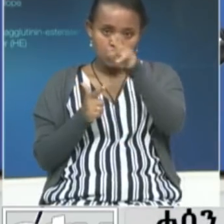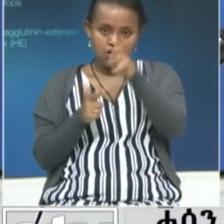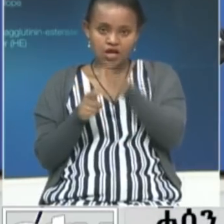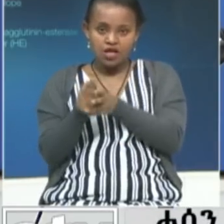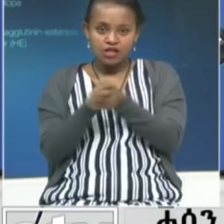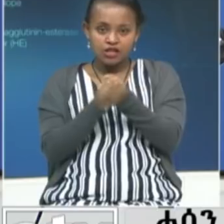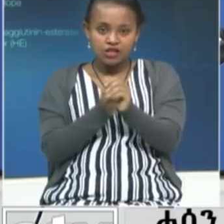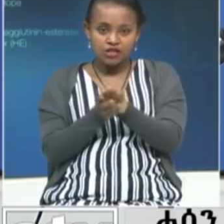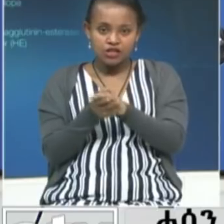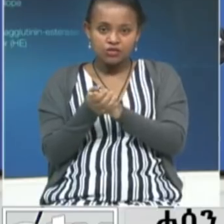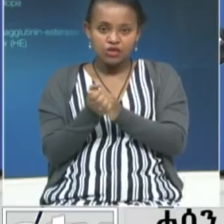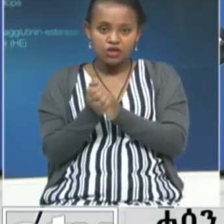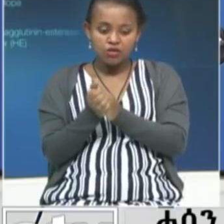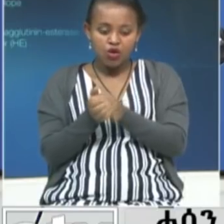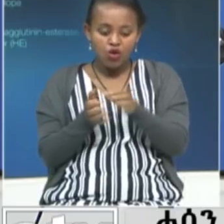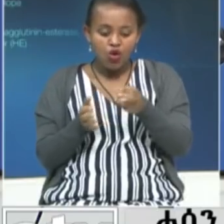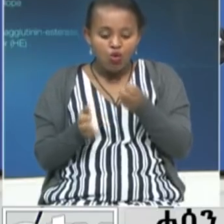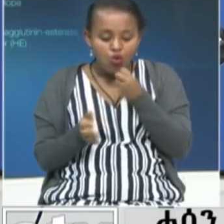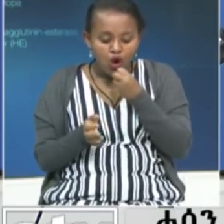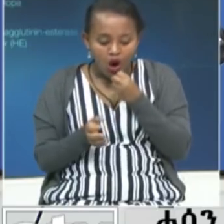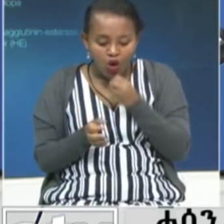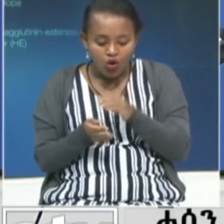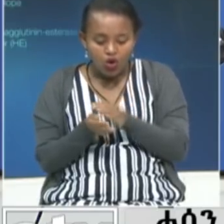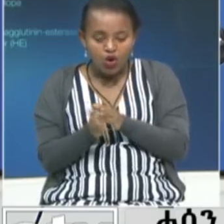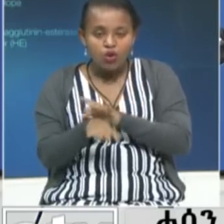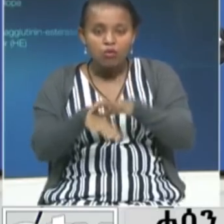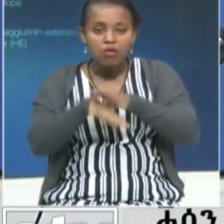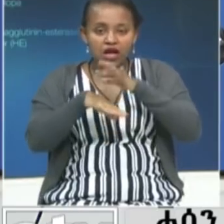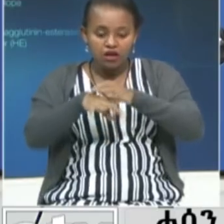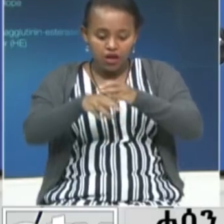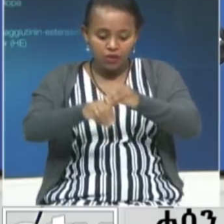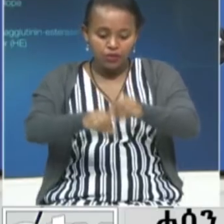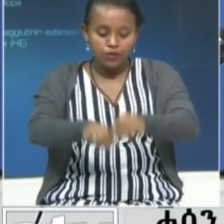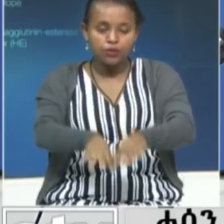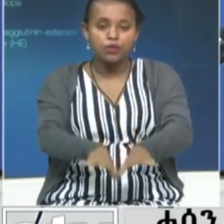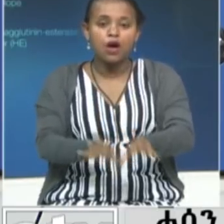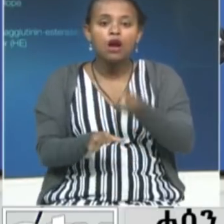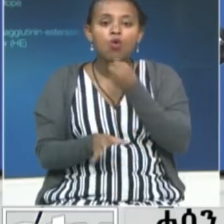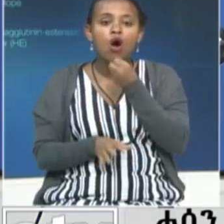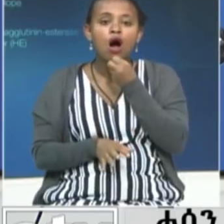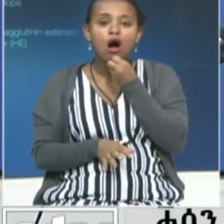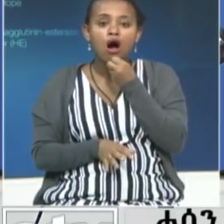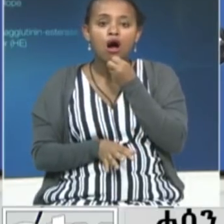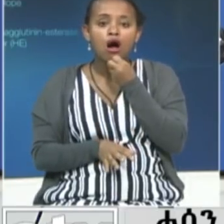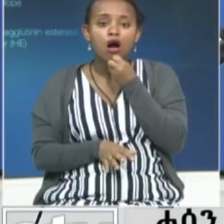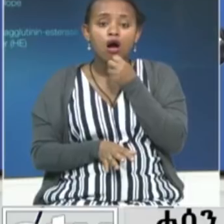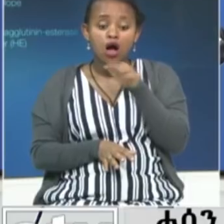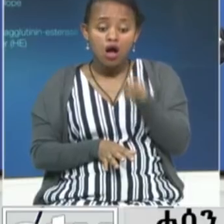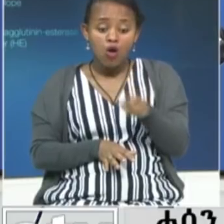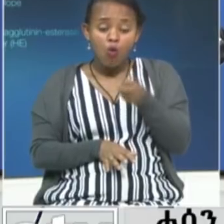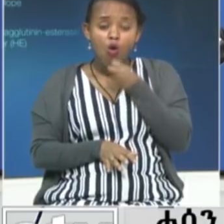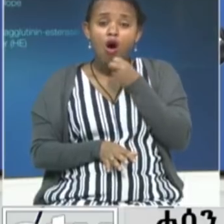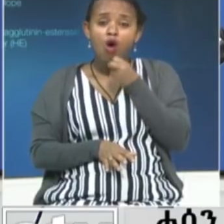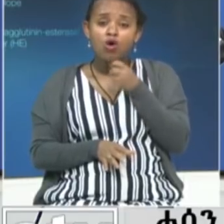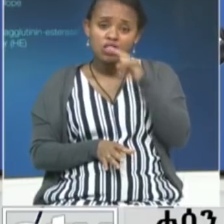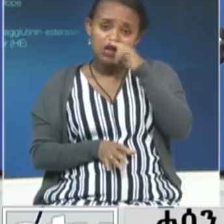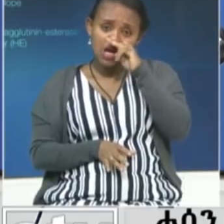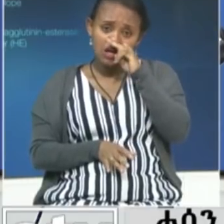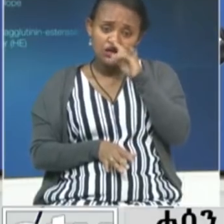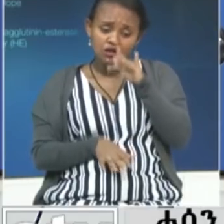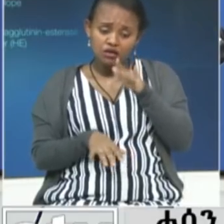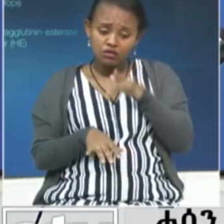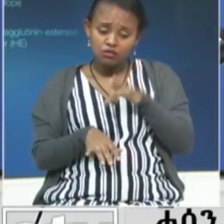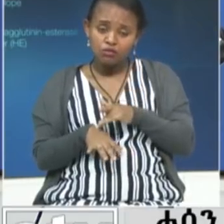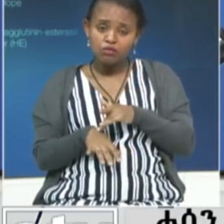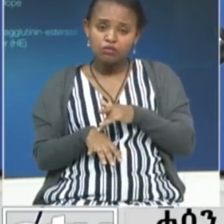እጃችንን ስንታጠብ መሬት ላይ ነው የምናፈሰው ውሃውን እና ያ ህጻናቶች በሚነኩበት ሰዓት ችግር ሊፈጥር